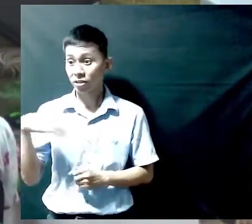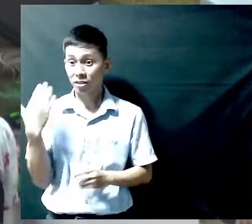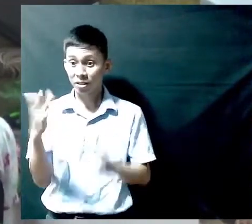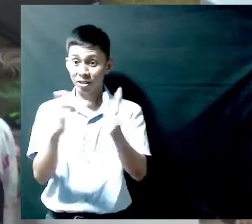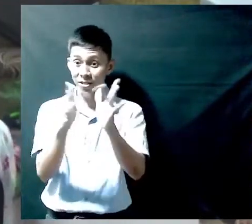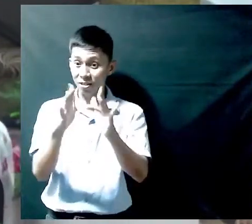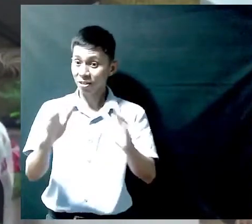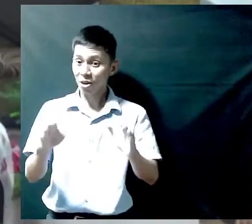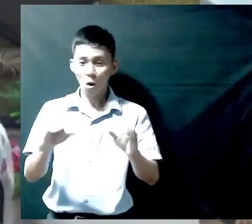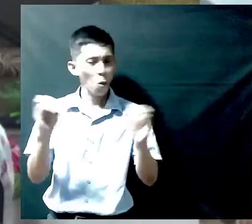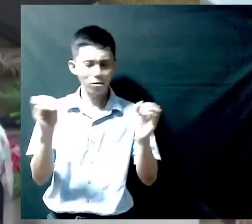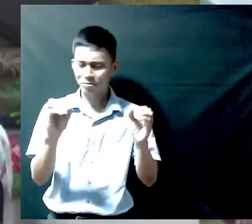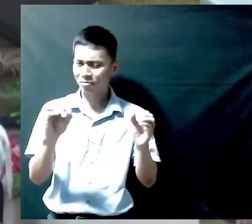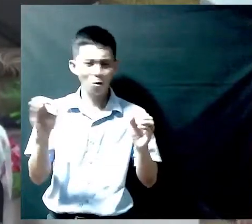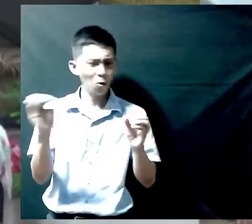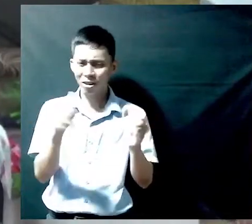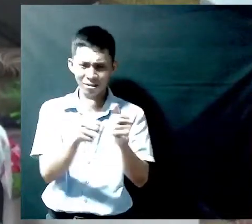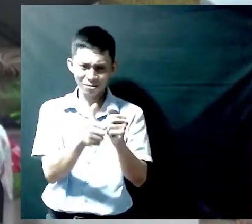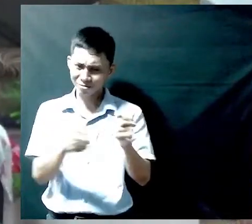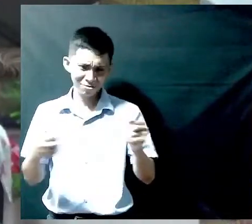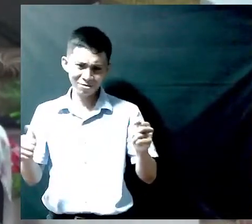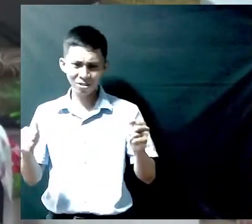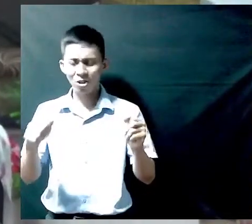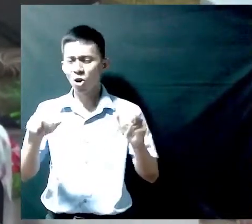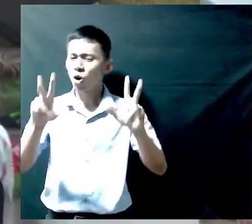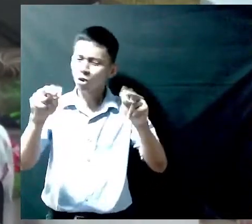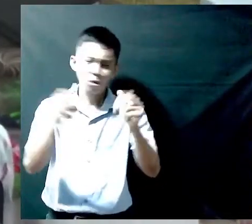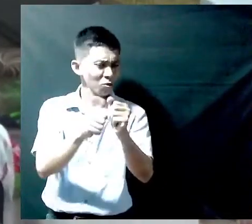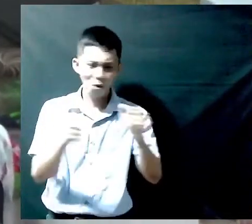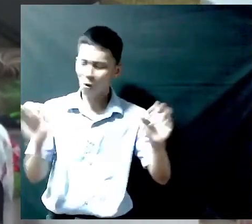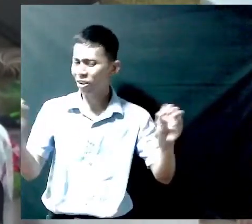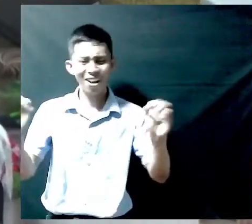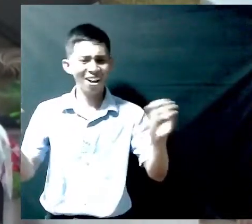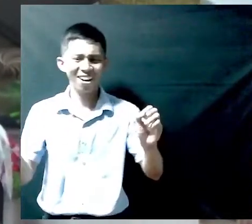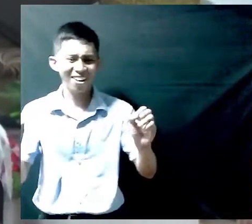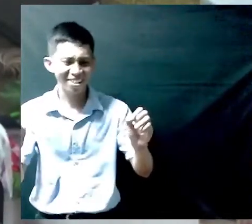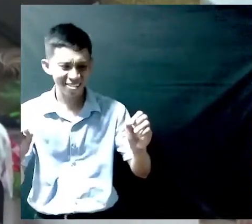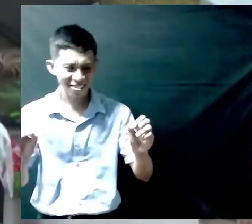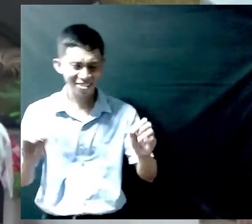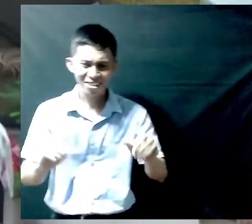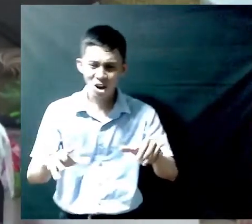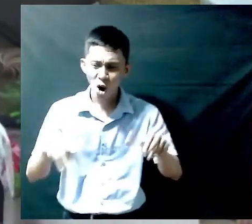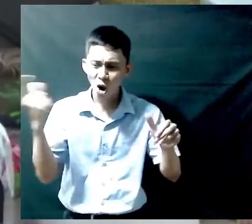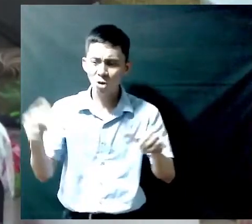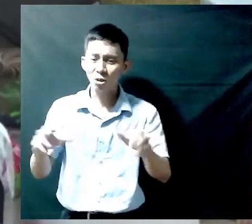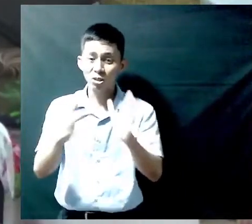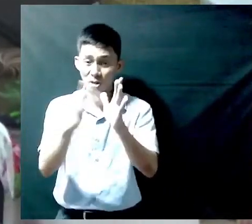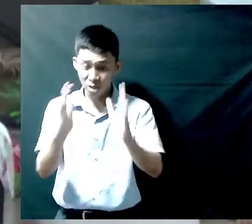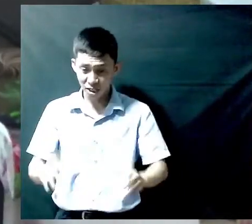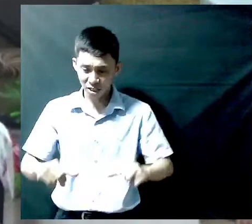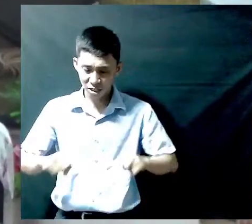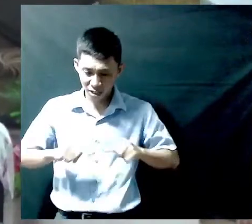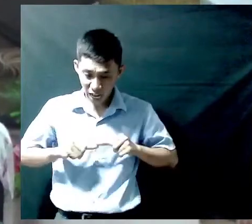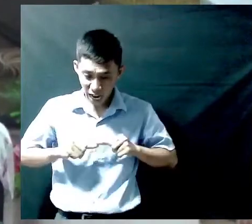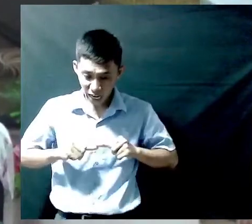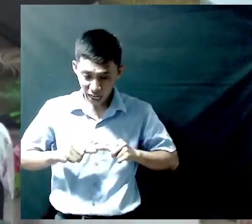turning back, no turning. Diba may awit tayong gano'n? No turning back, no turning back. That is what Christianity is all